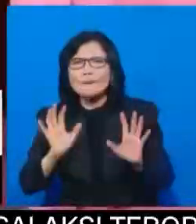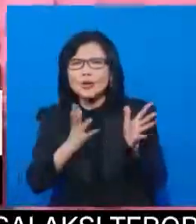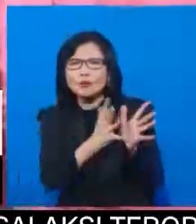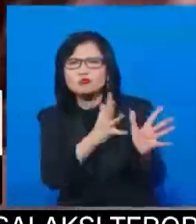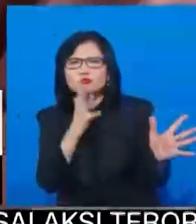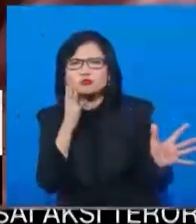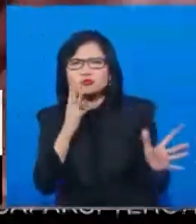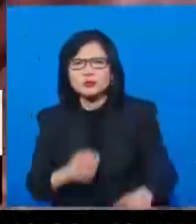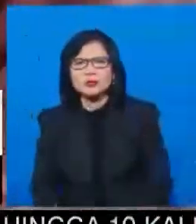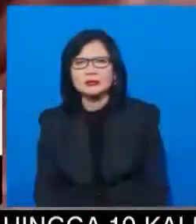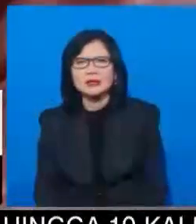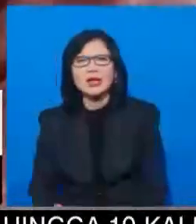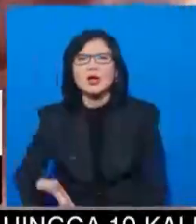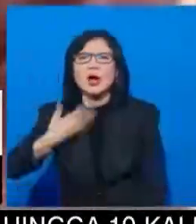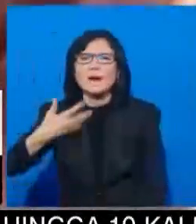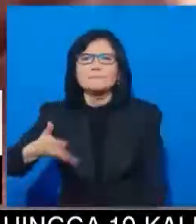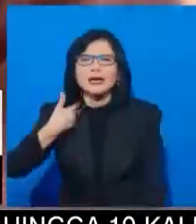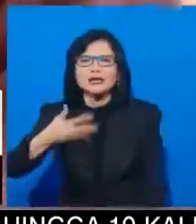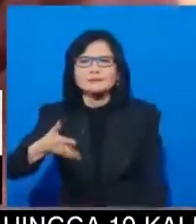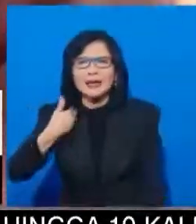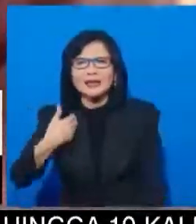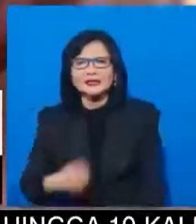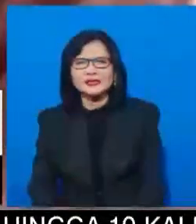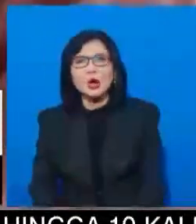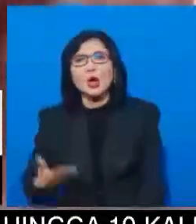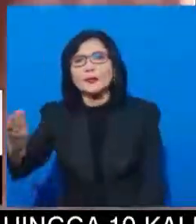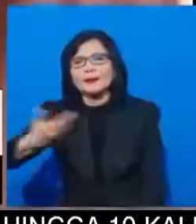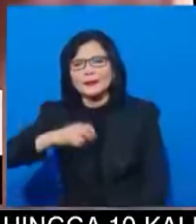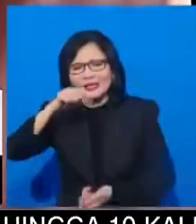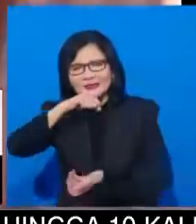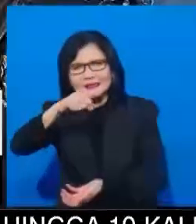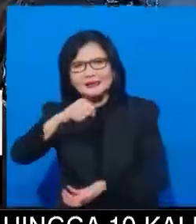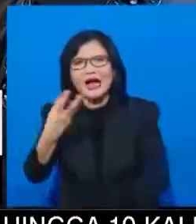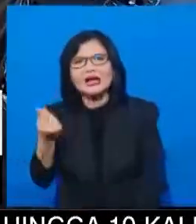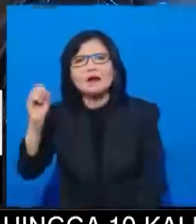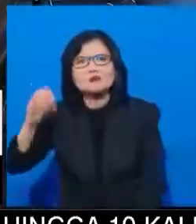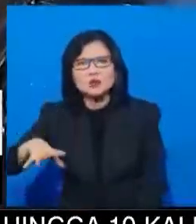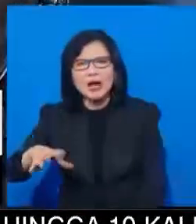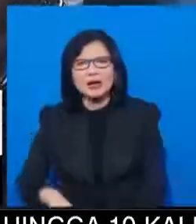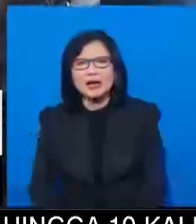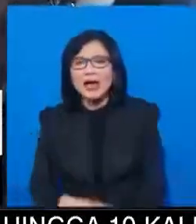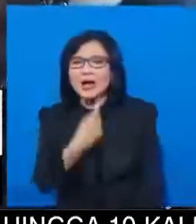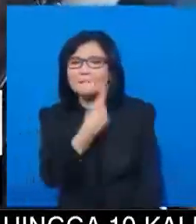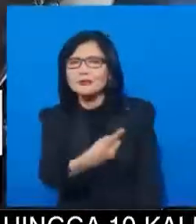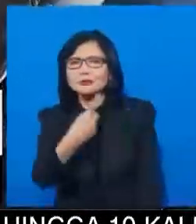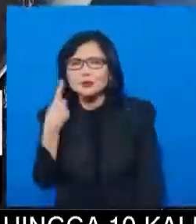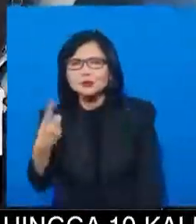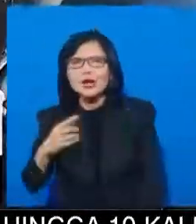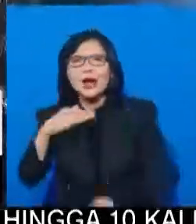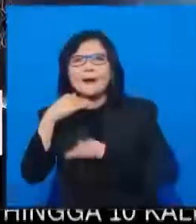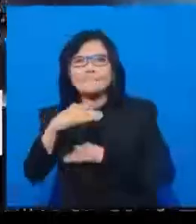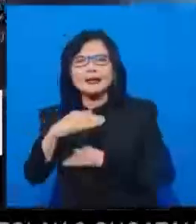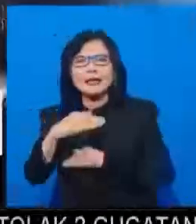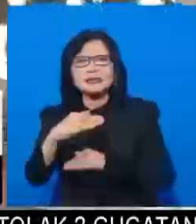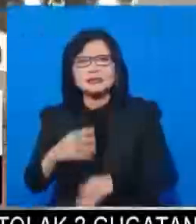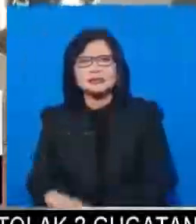rela berpanas-panasan demi mendapatkan sembako dengan harga yang sangat murah. Setiap warga diberlakukan pembatasan pembelian